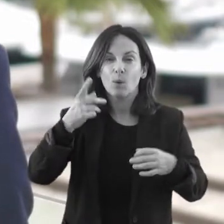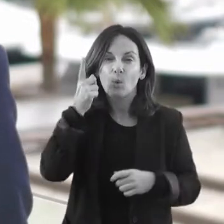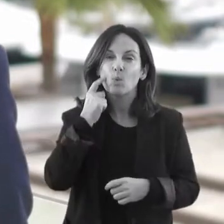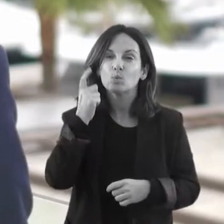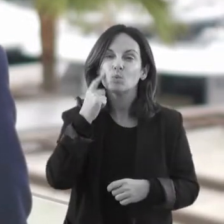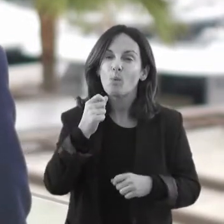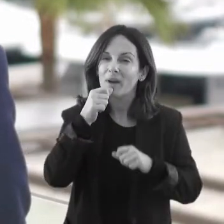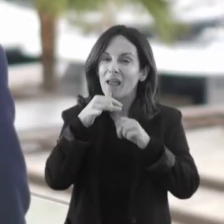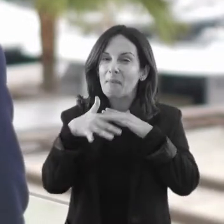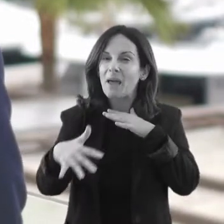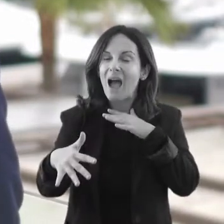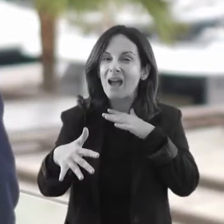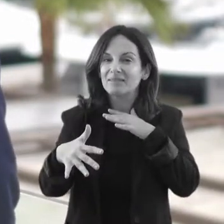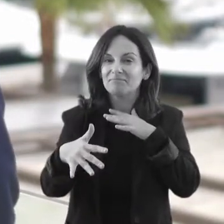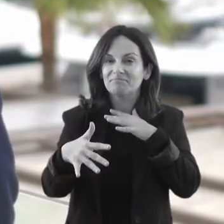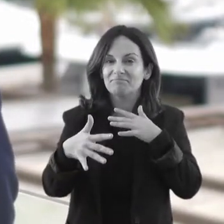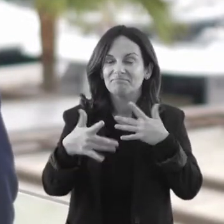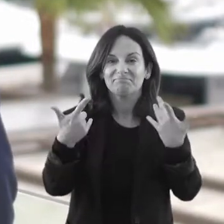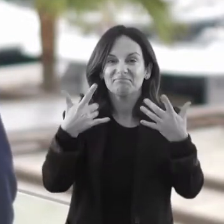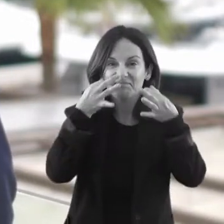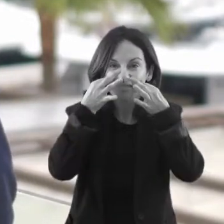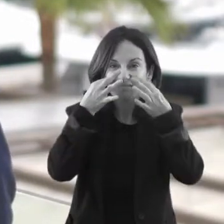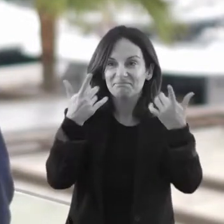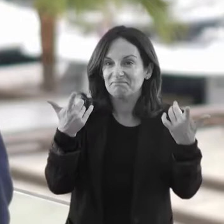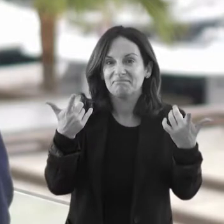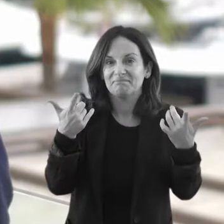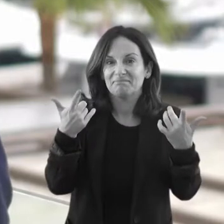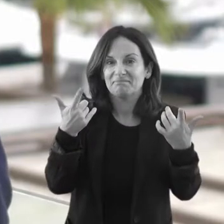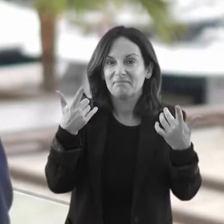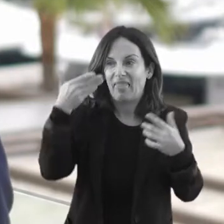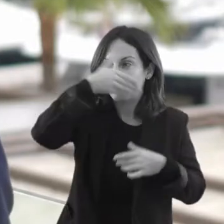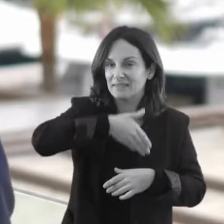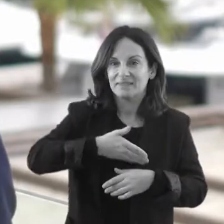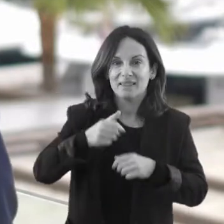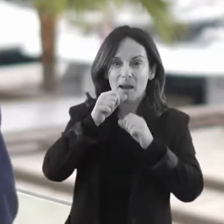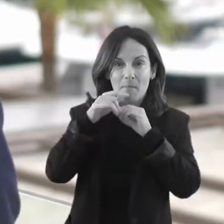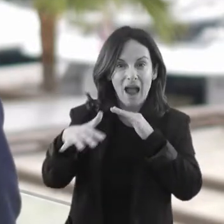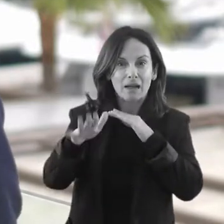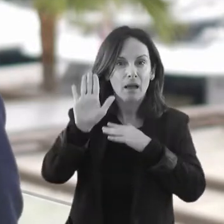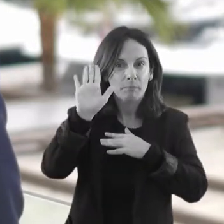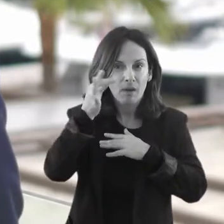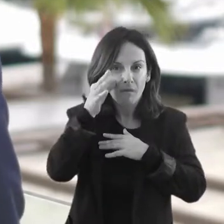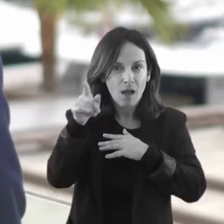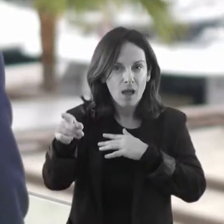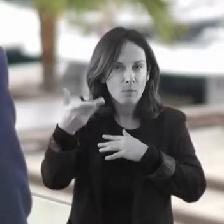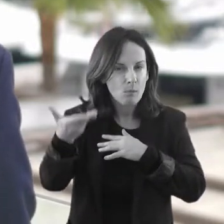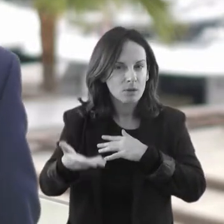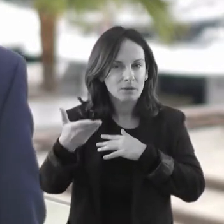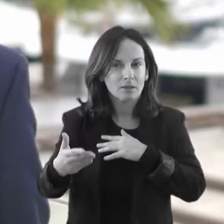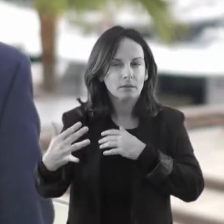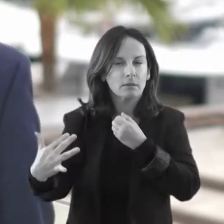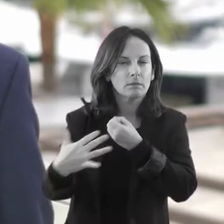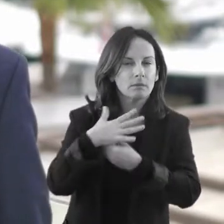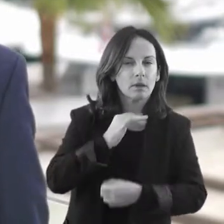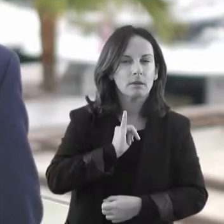només la notam que de la seva presència, i així i tot és el que ens ha determinat la nostra manera de